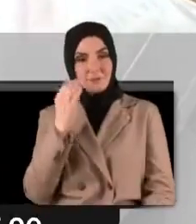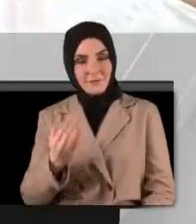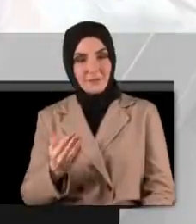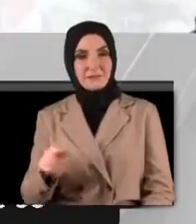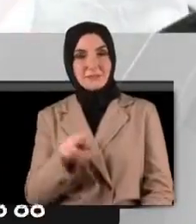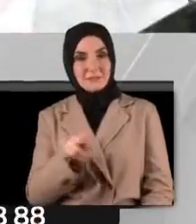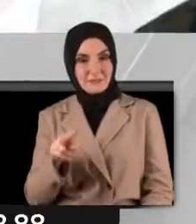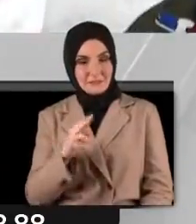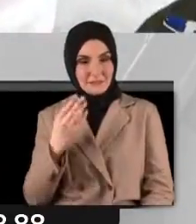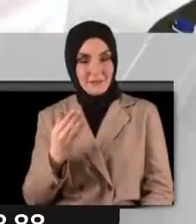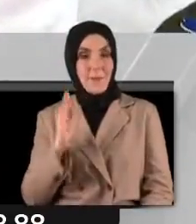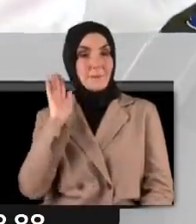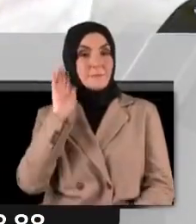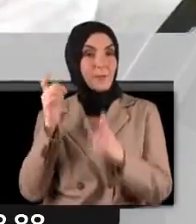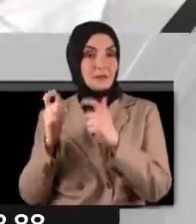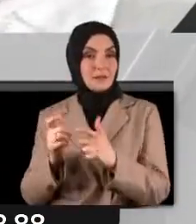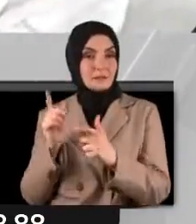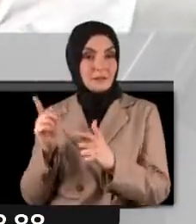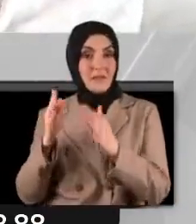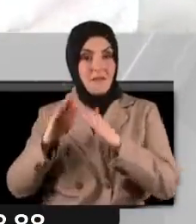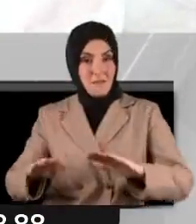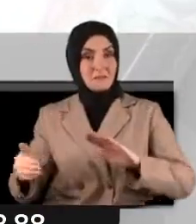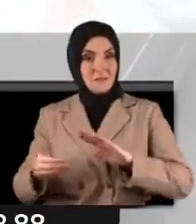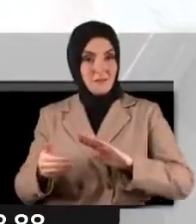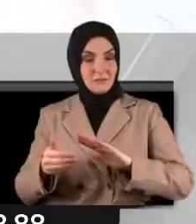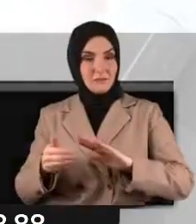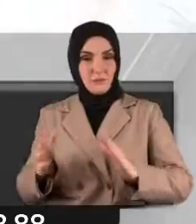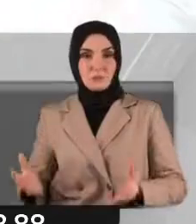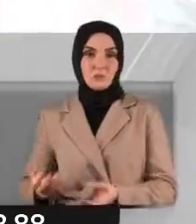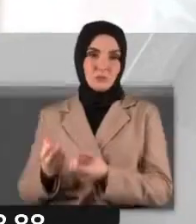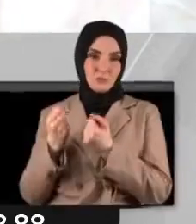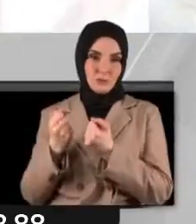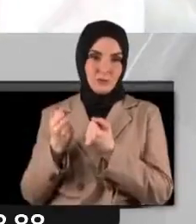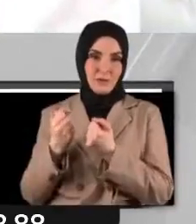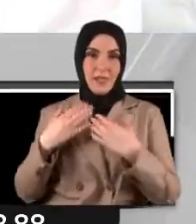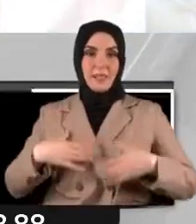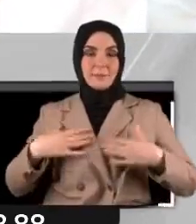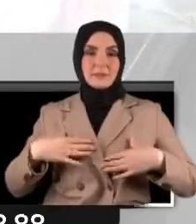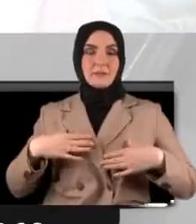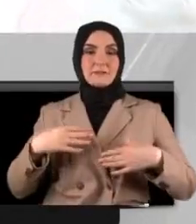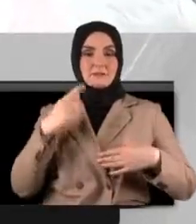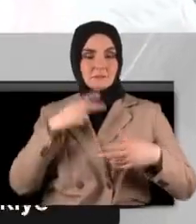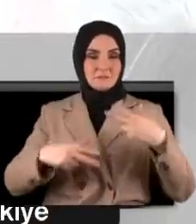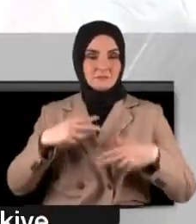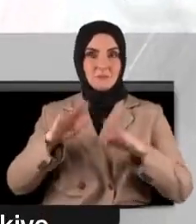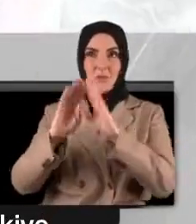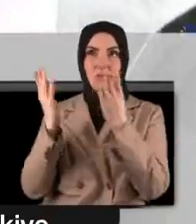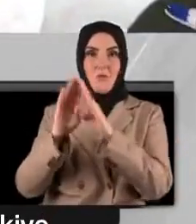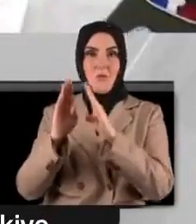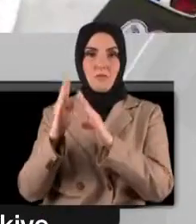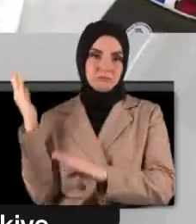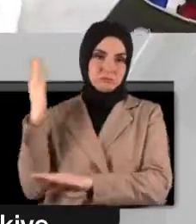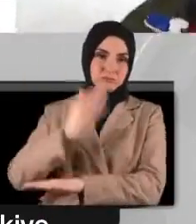Ömer Efe Köroğlu da Malatya'da enkazın altından kurtuldular. Bir gardırop düştü Efe'nin bacağının üzerine.